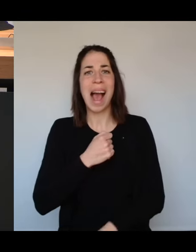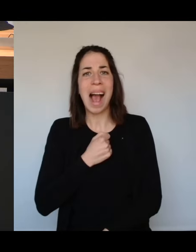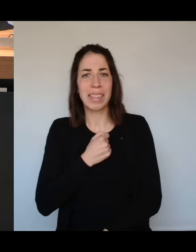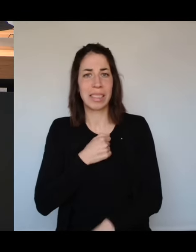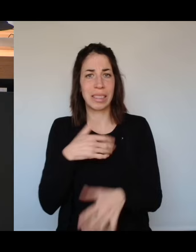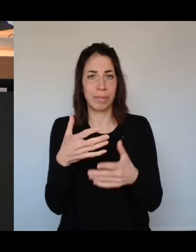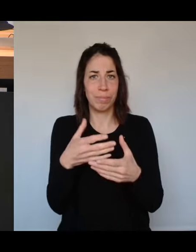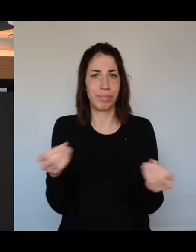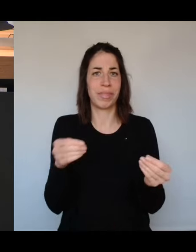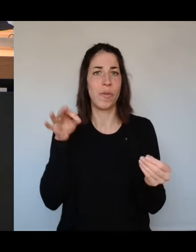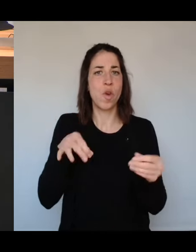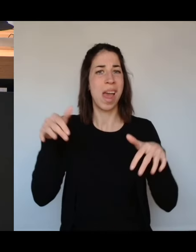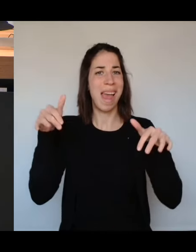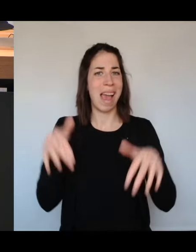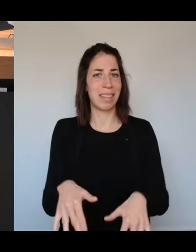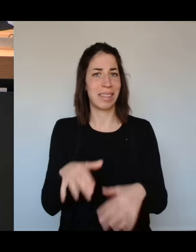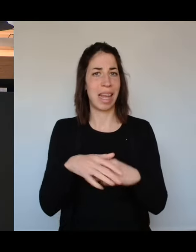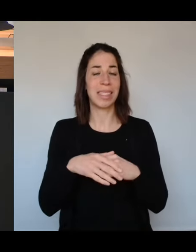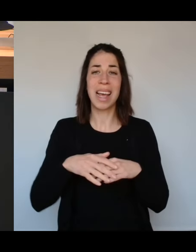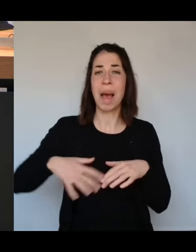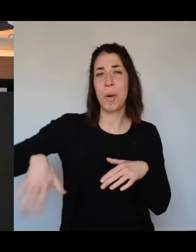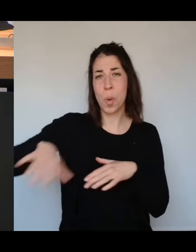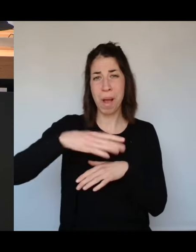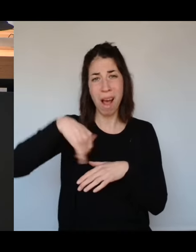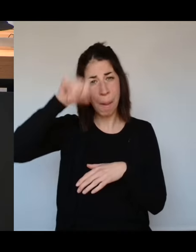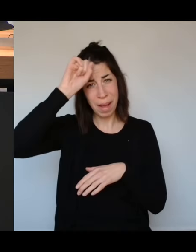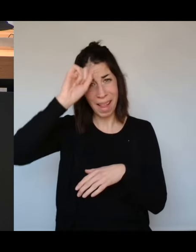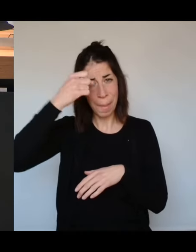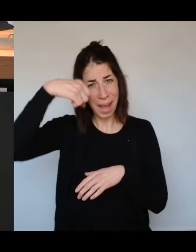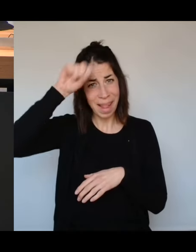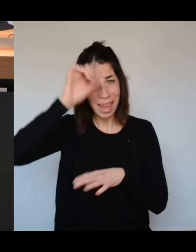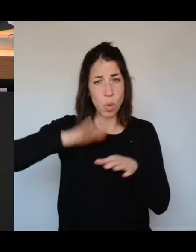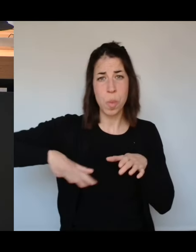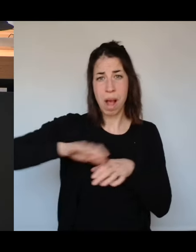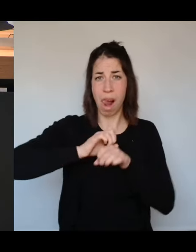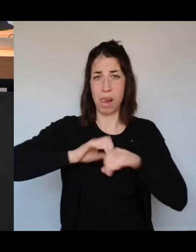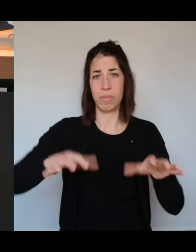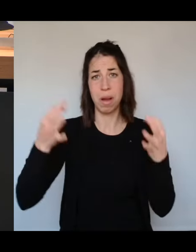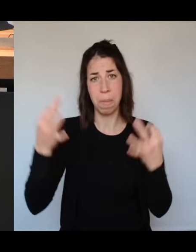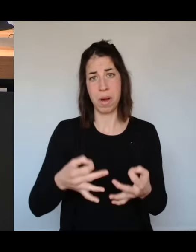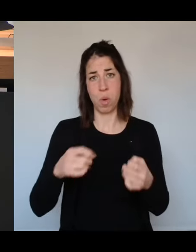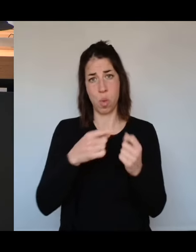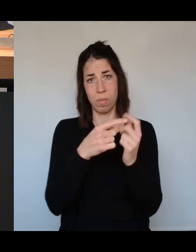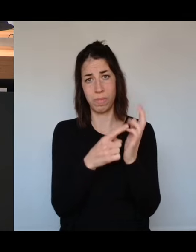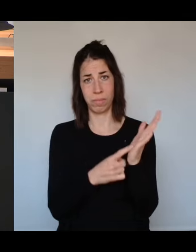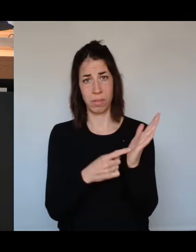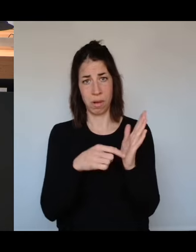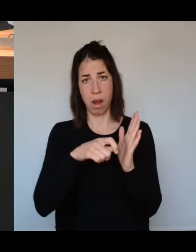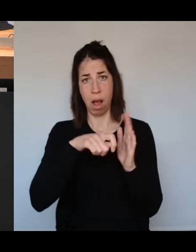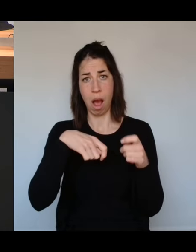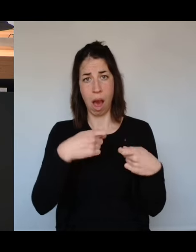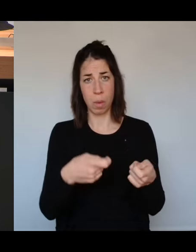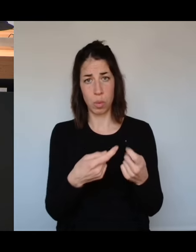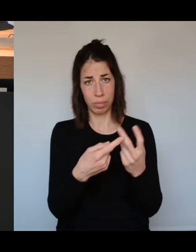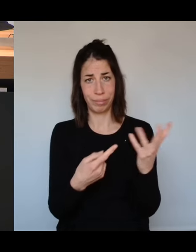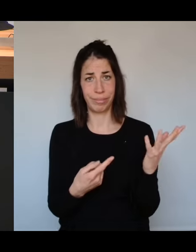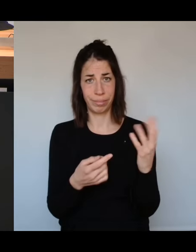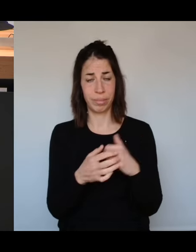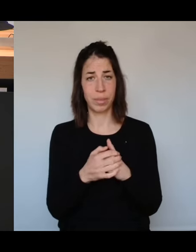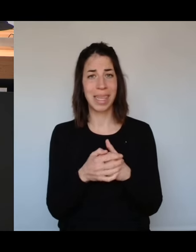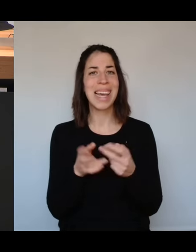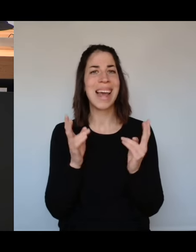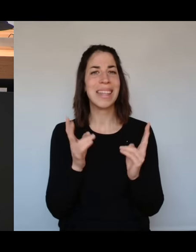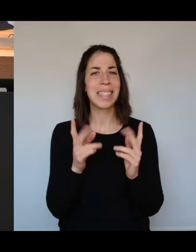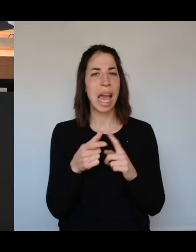Marzahn. Und davon haben Sie sehr viel auch auf dem Sicherheitsgipfel gesagt zu Gesundheit und sozialen Prävention. Und da kann ich